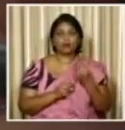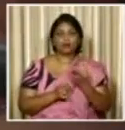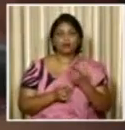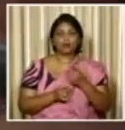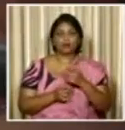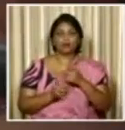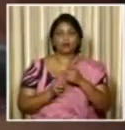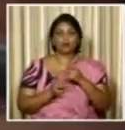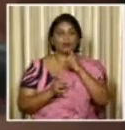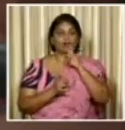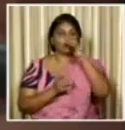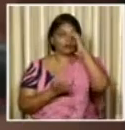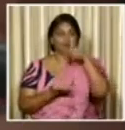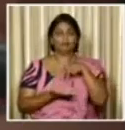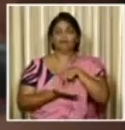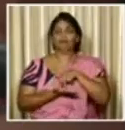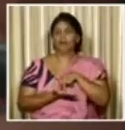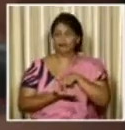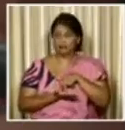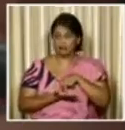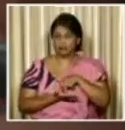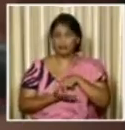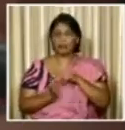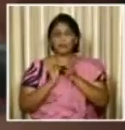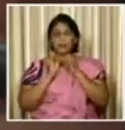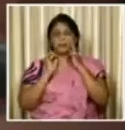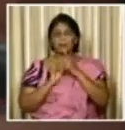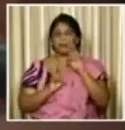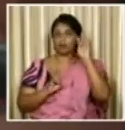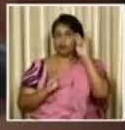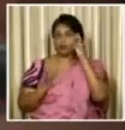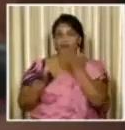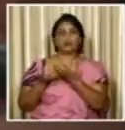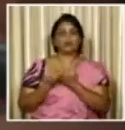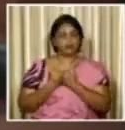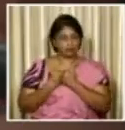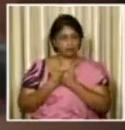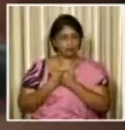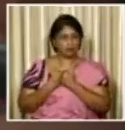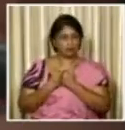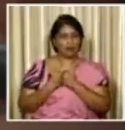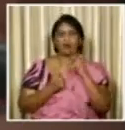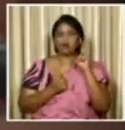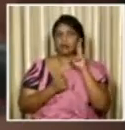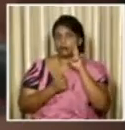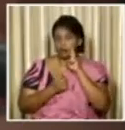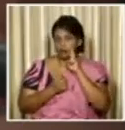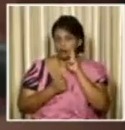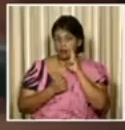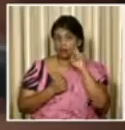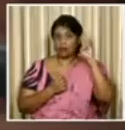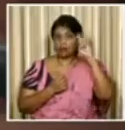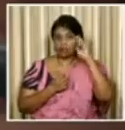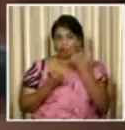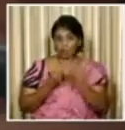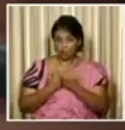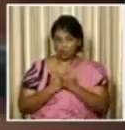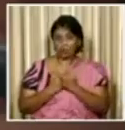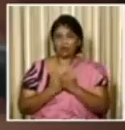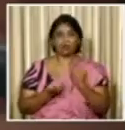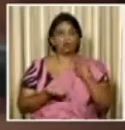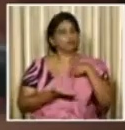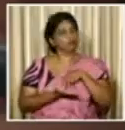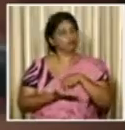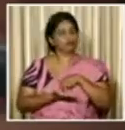wenawa. Kathanayakata negitla tamai Basir Rajapaksa gen divuruma ganne. Ranil Wickremesinghe gen divurakma ganne